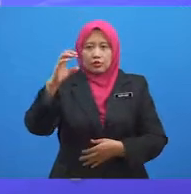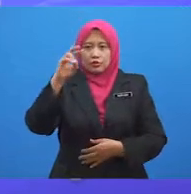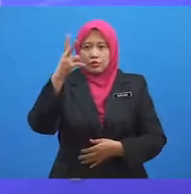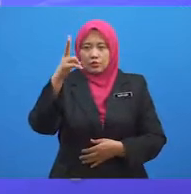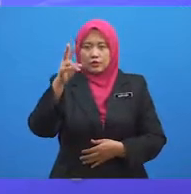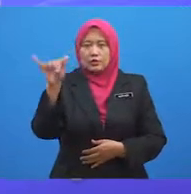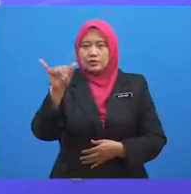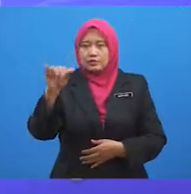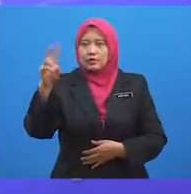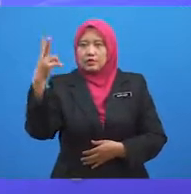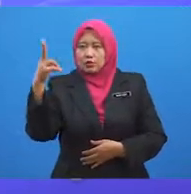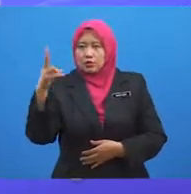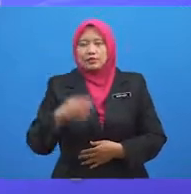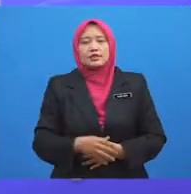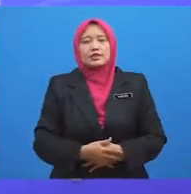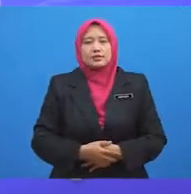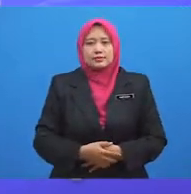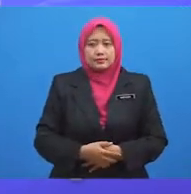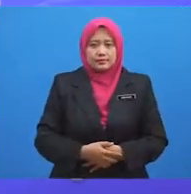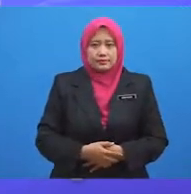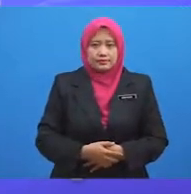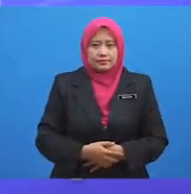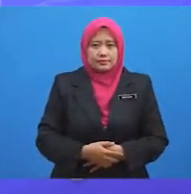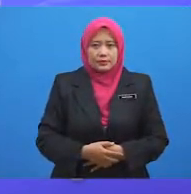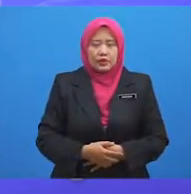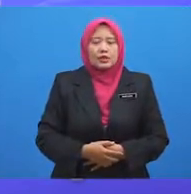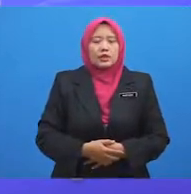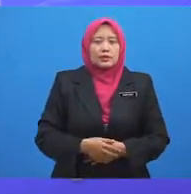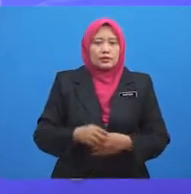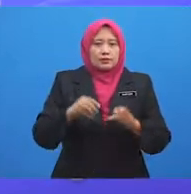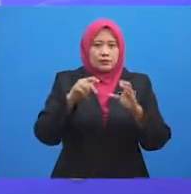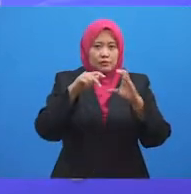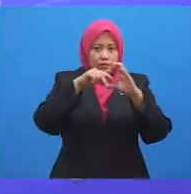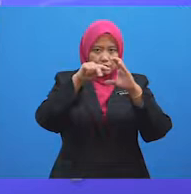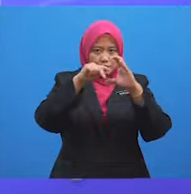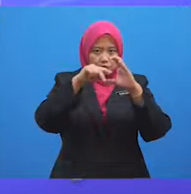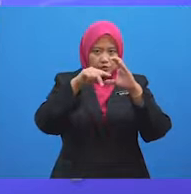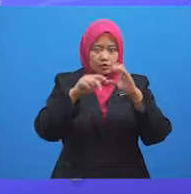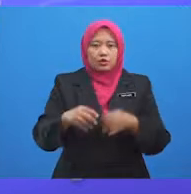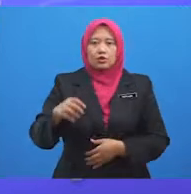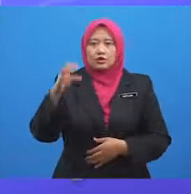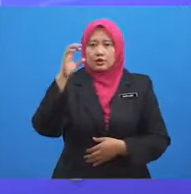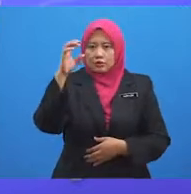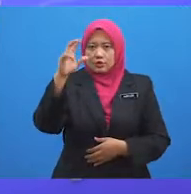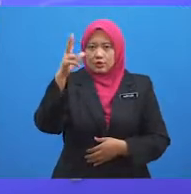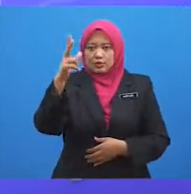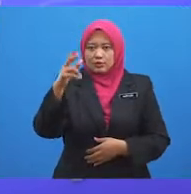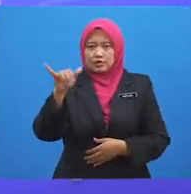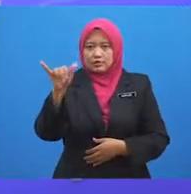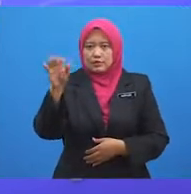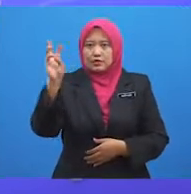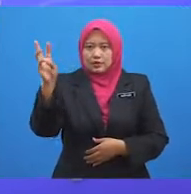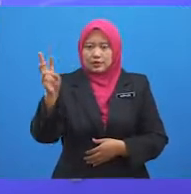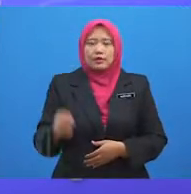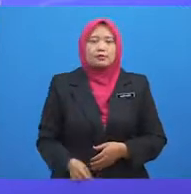ialah 6. Bilangan proton karbon 13 adalah 6, manakala